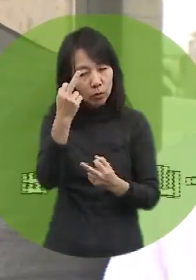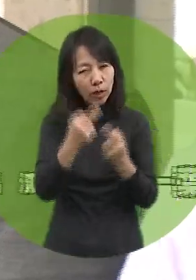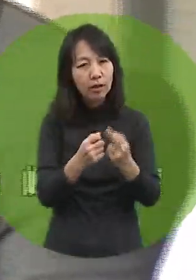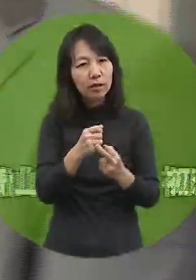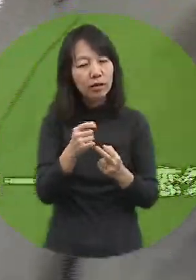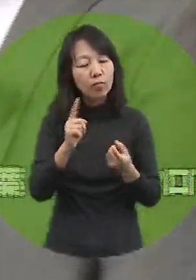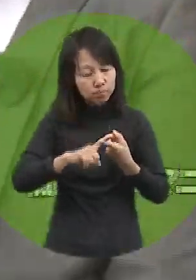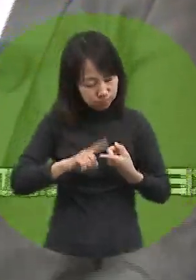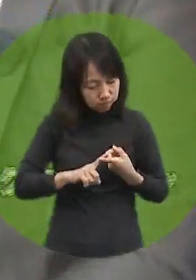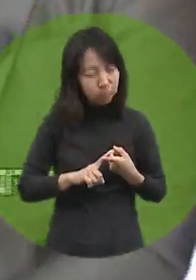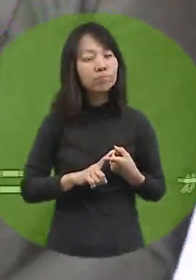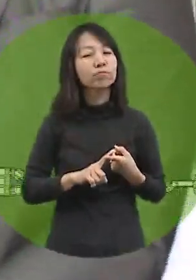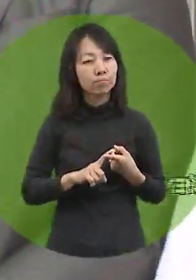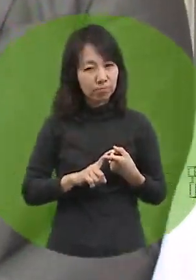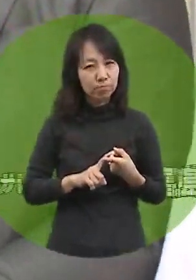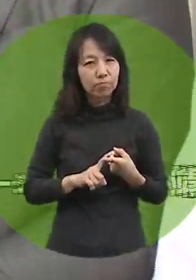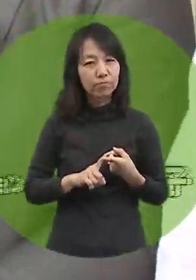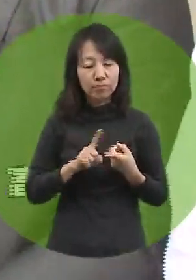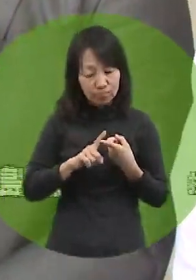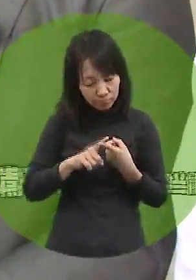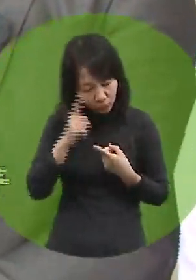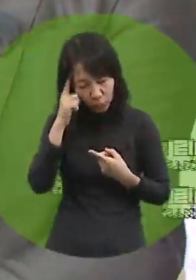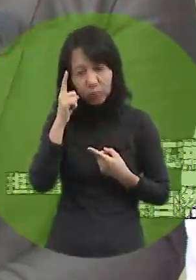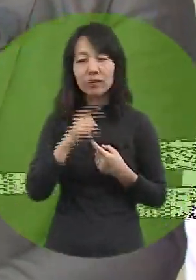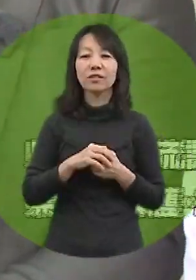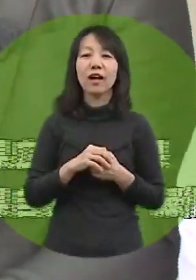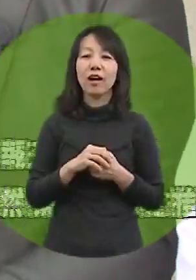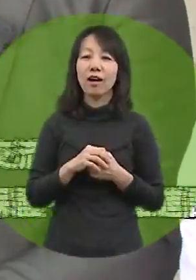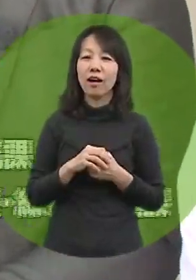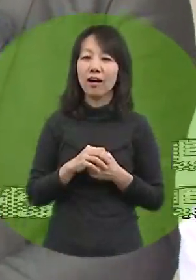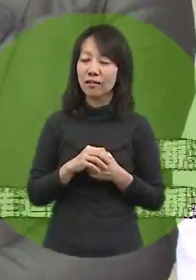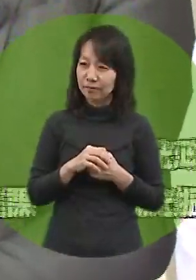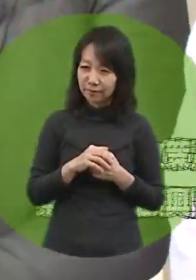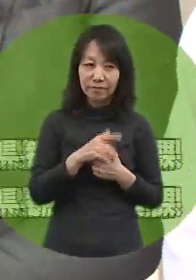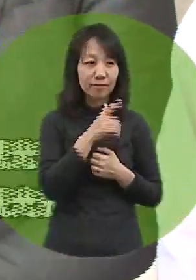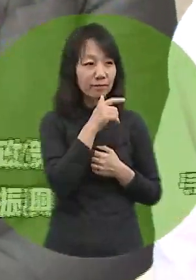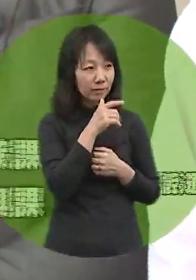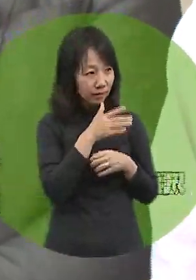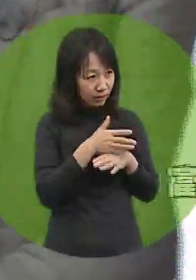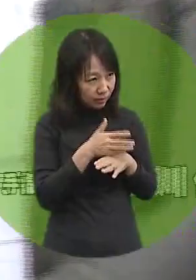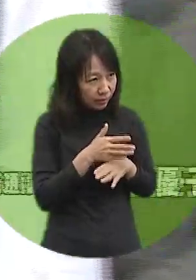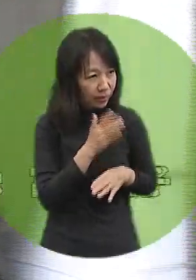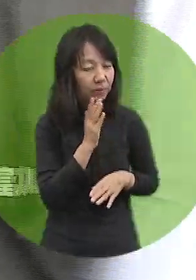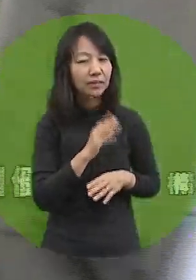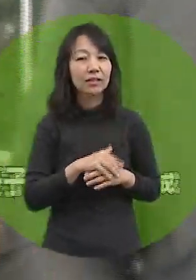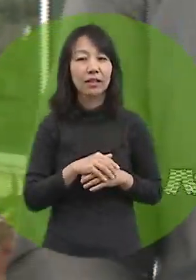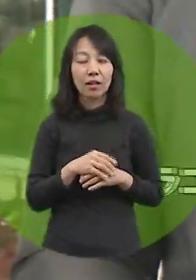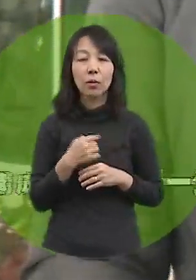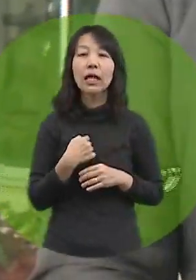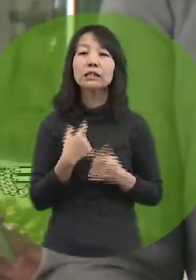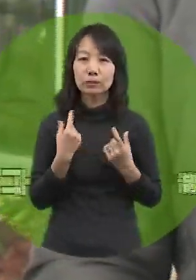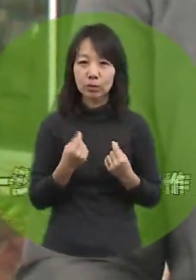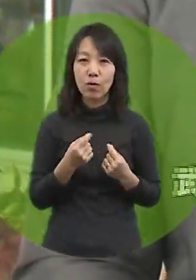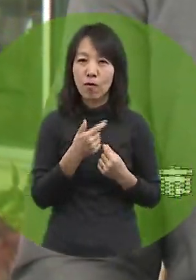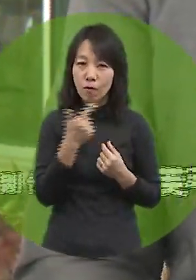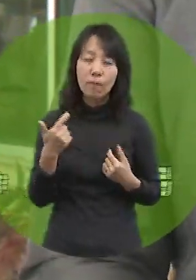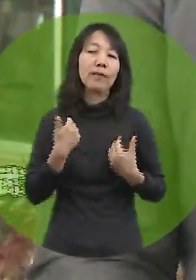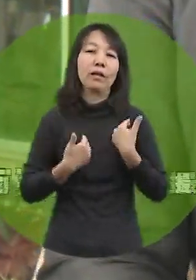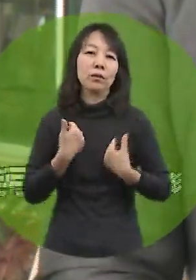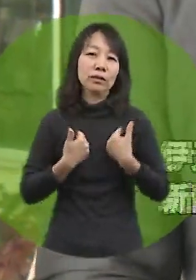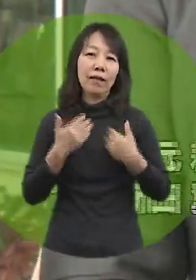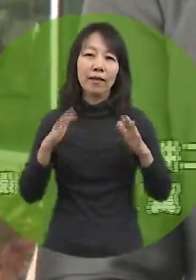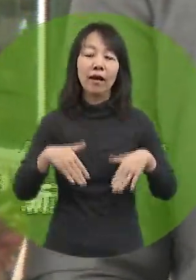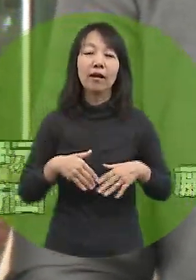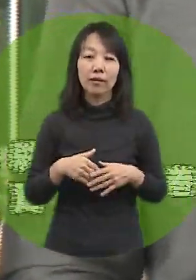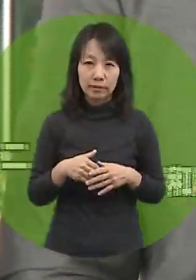さんも言ってたじゃないですか。あ、これは本当に身に染みました。は い、ありがとうございます。はい、私もすごく楽しむことができました